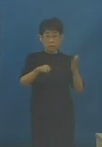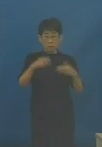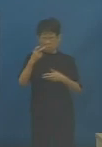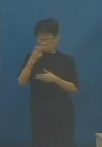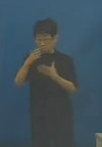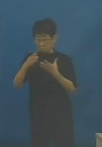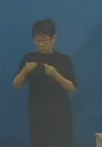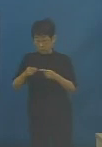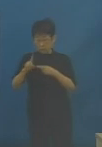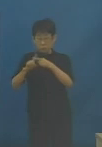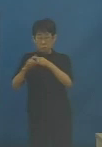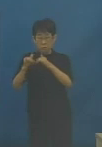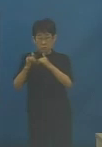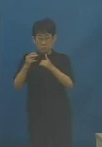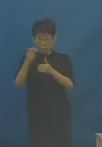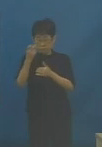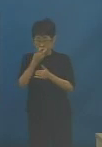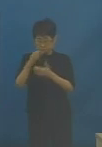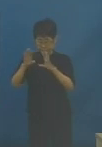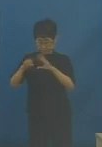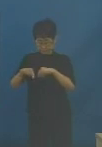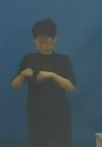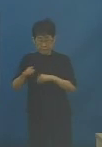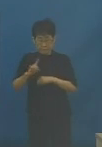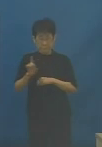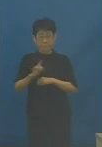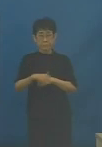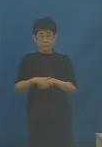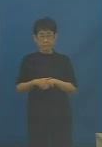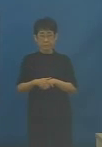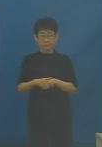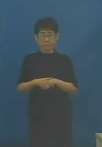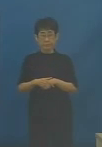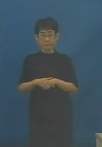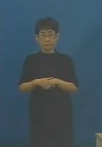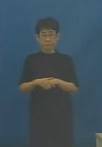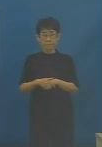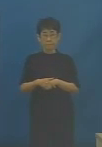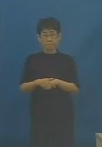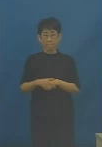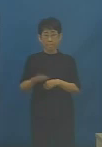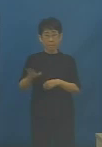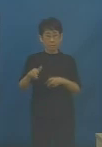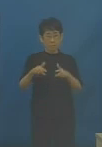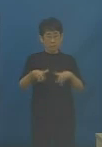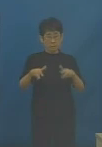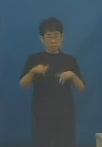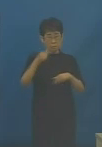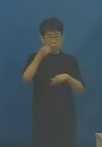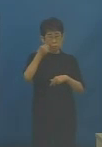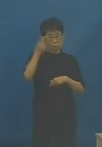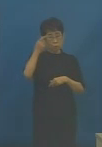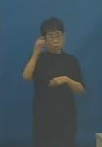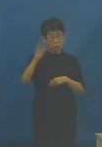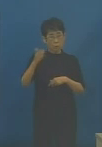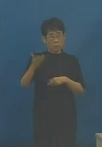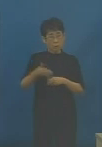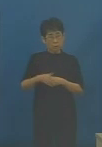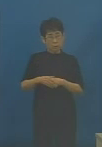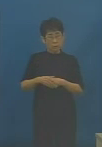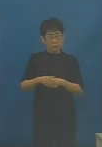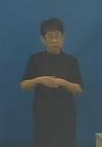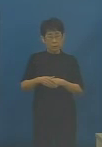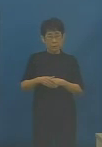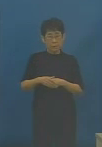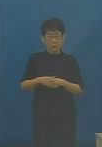定を受けたのかという、そこの確認は多分現状のシステムだとできないと思うんですけれども、そのコンタクトセンターに